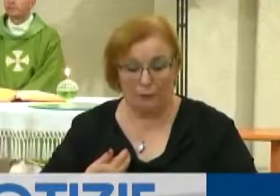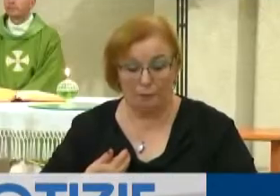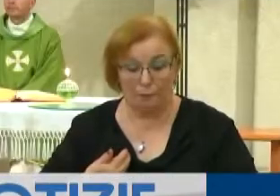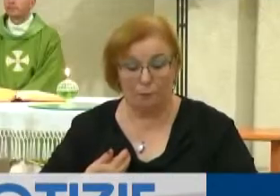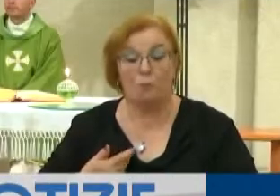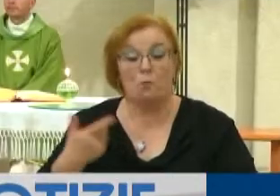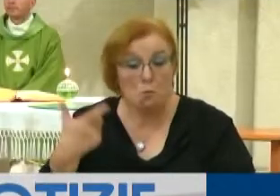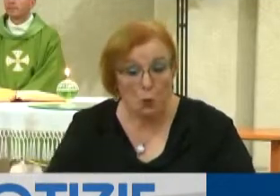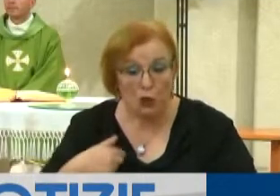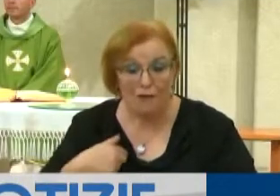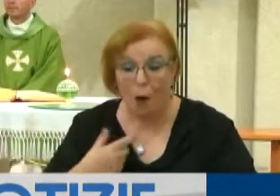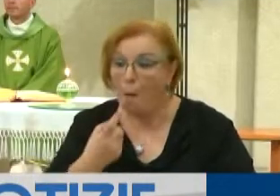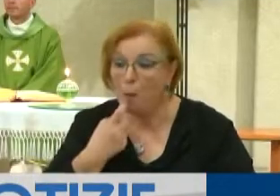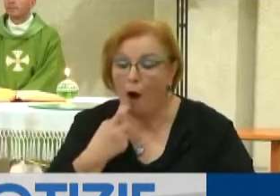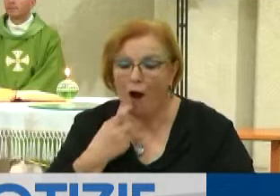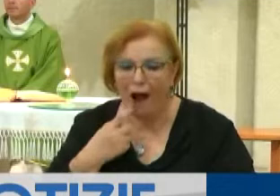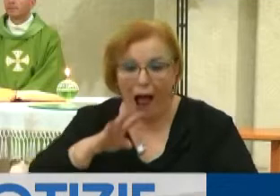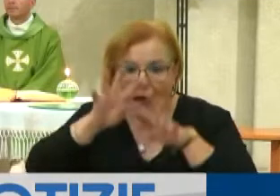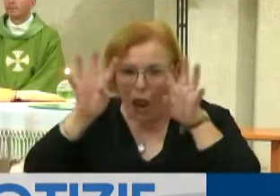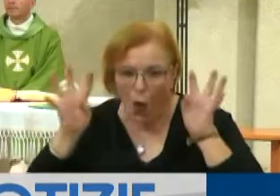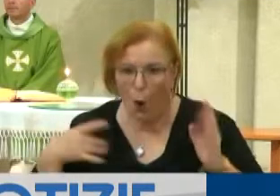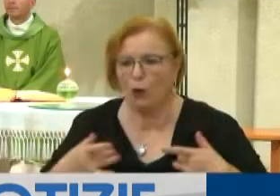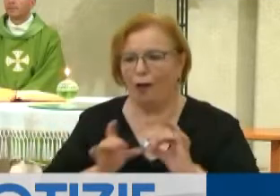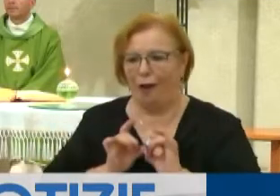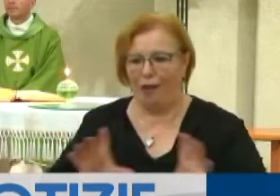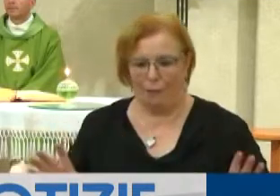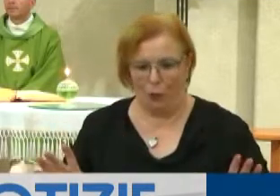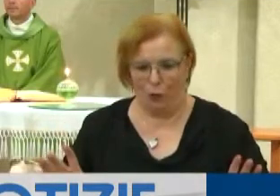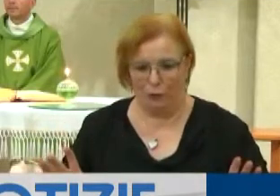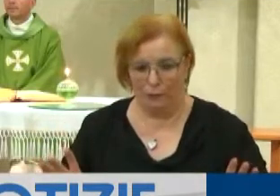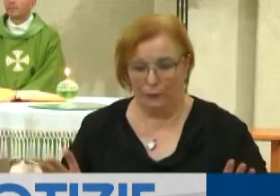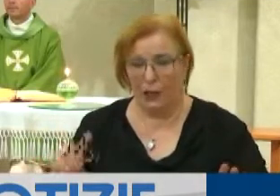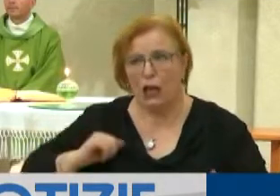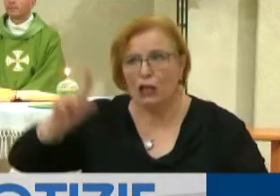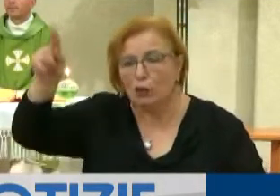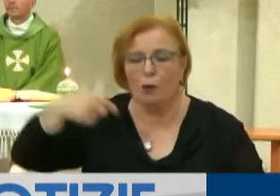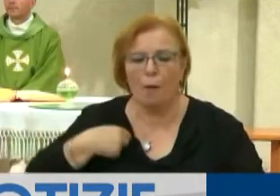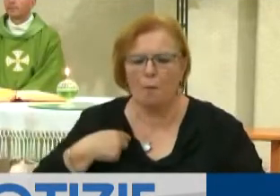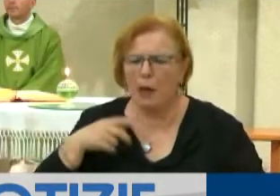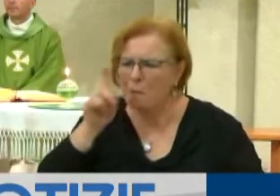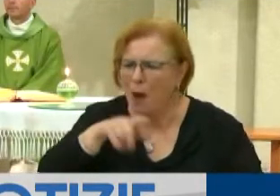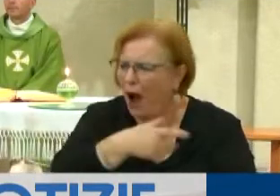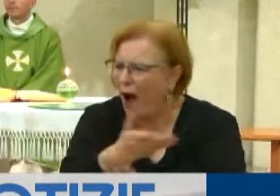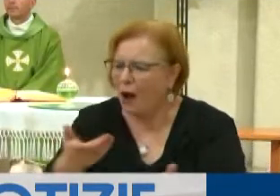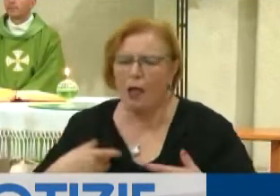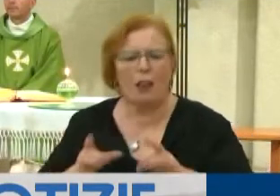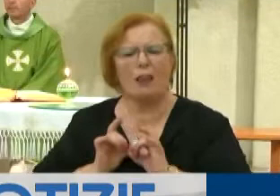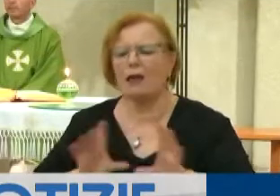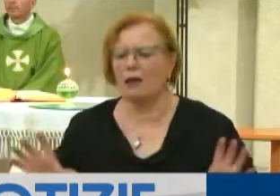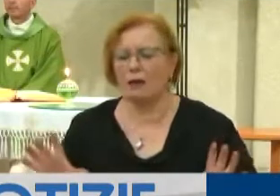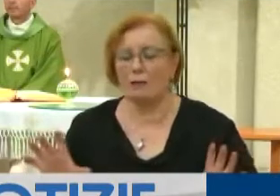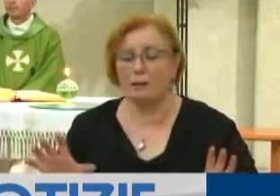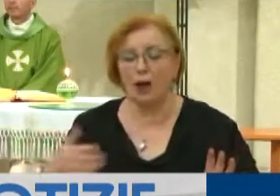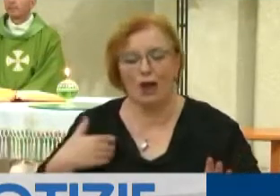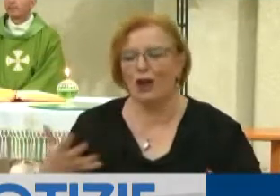Domani, domenica 22 dicembre, sarà celebrata alle ore 18 nella Chiesa Madonna di Pompei ad Andria la Santa Messa tradotta nella lingua